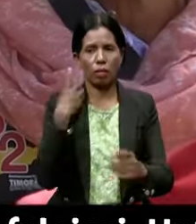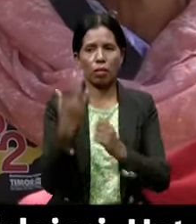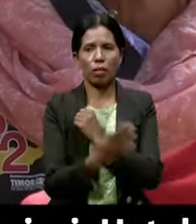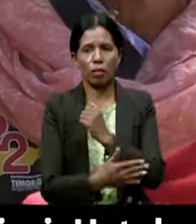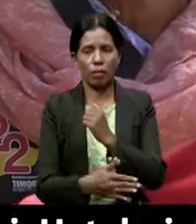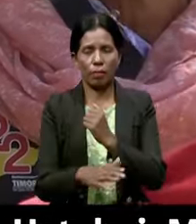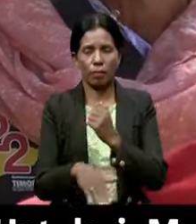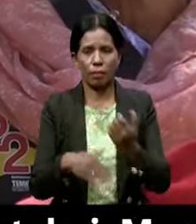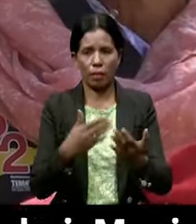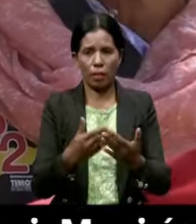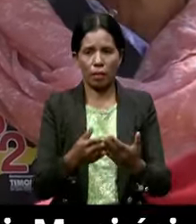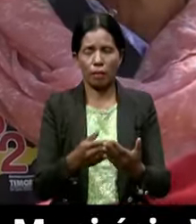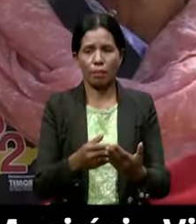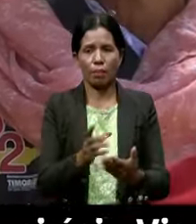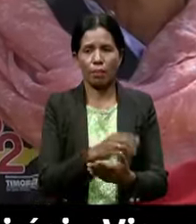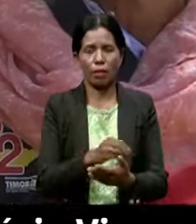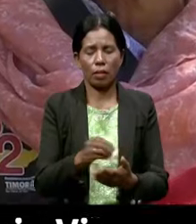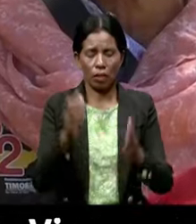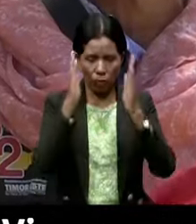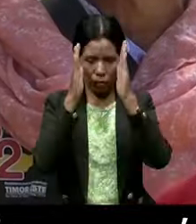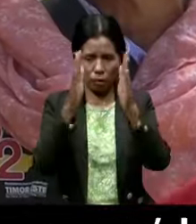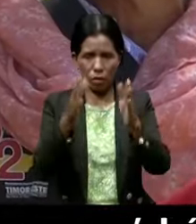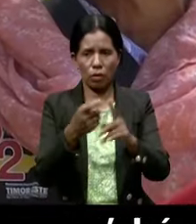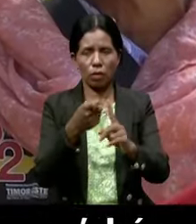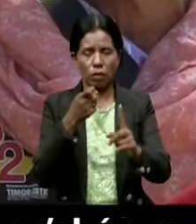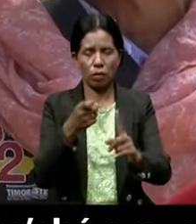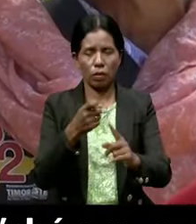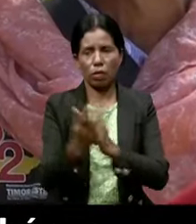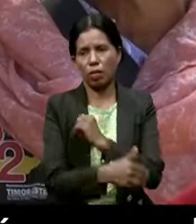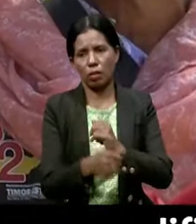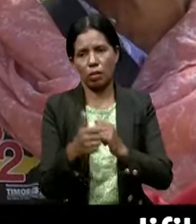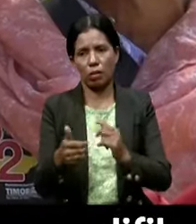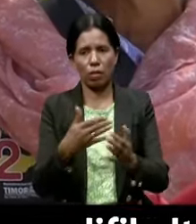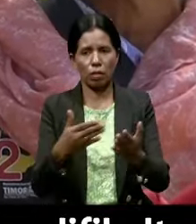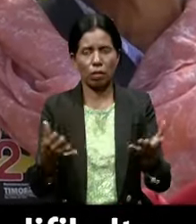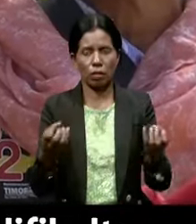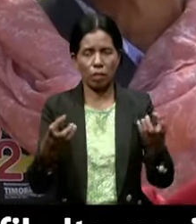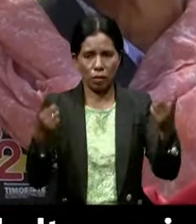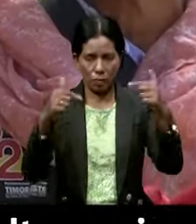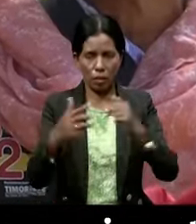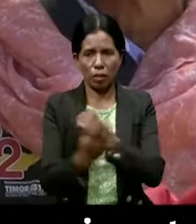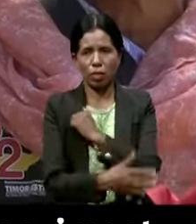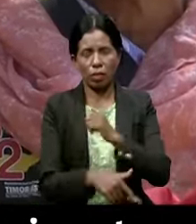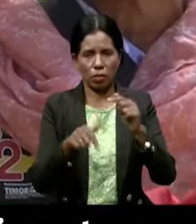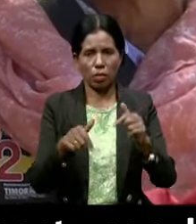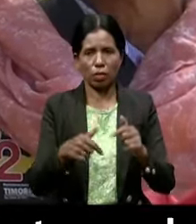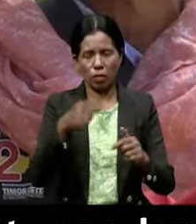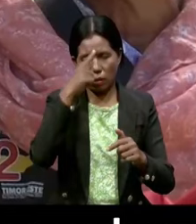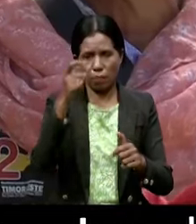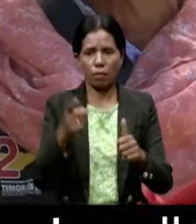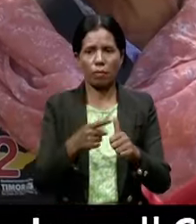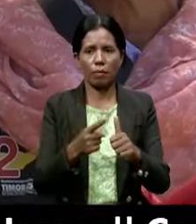iha ita atau anten saun, mba husi na saun siluk nge produto lokal mak barak, tamba